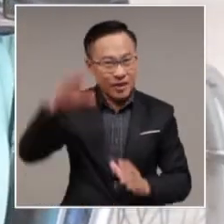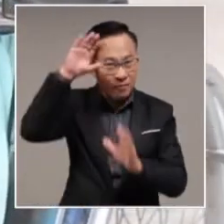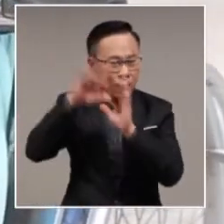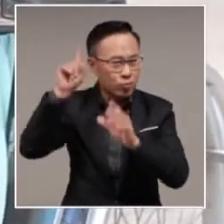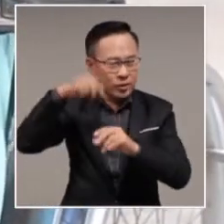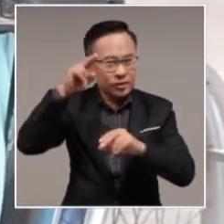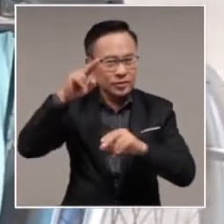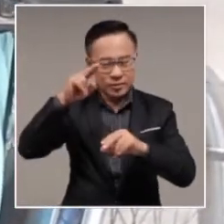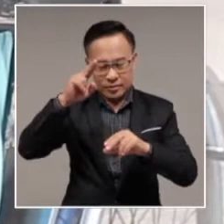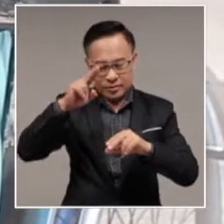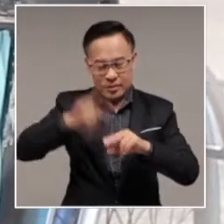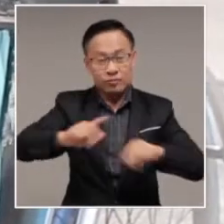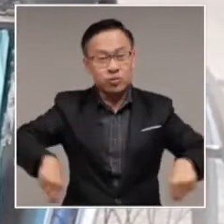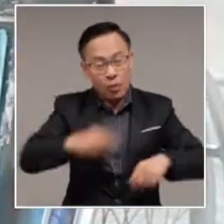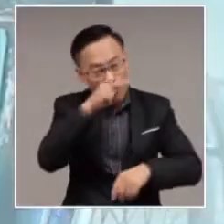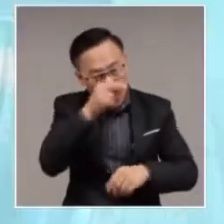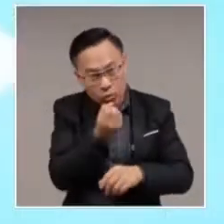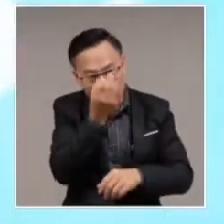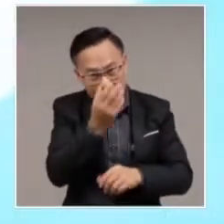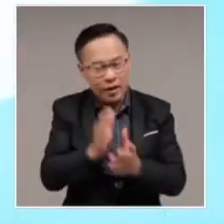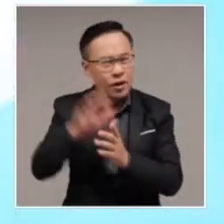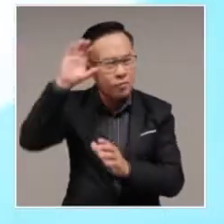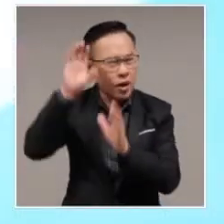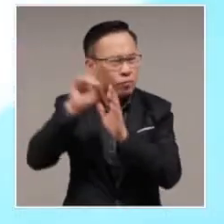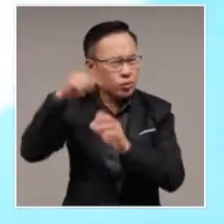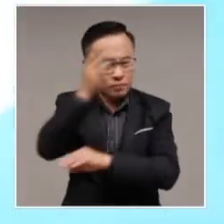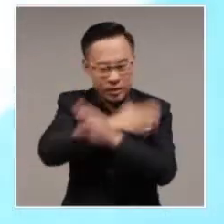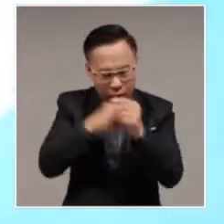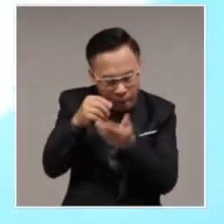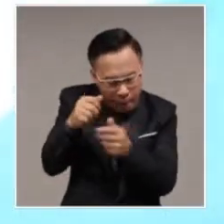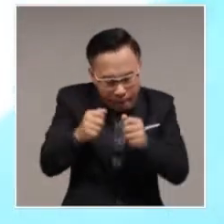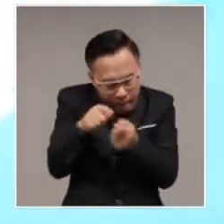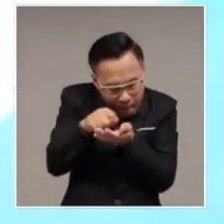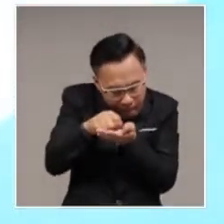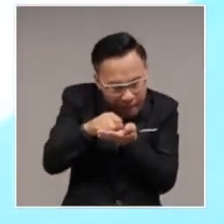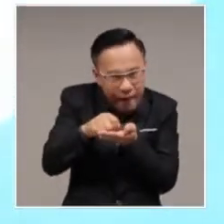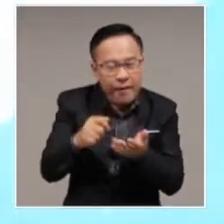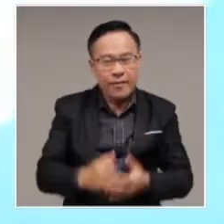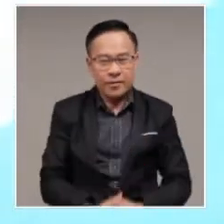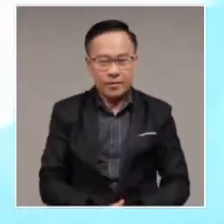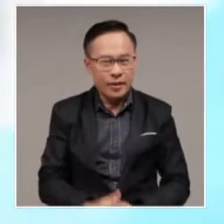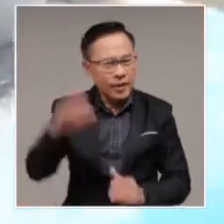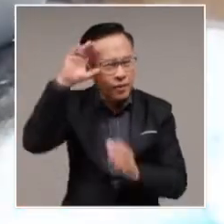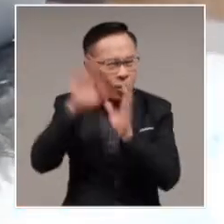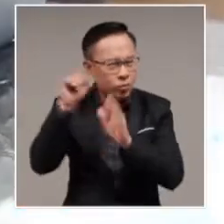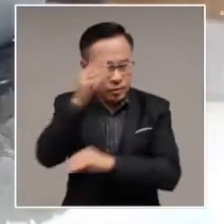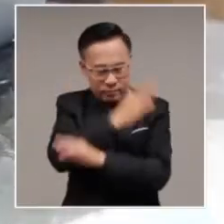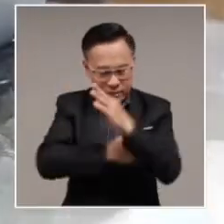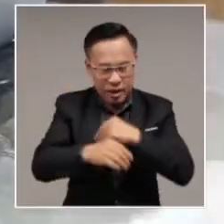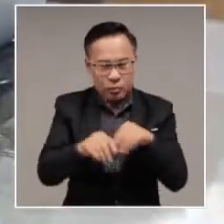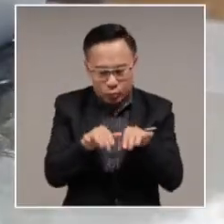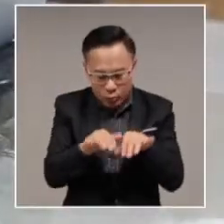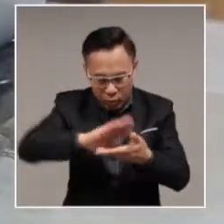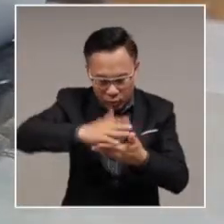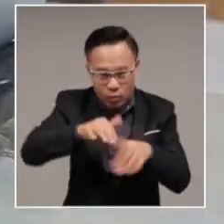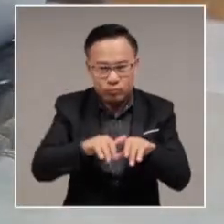ภาพพี่นุ้ยนั่งมองดอกชวนชมภาพพี่นุ้ยเขียนหนังสือด้วยแขนที่ขาดด้วนภาพพี่นุ้ยนั่งทำงานโดยใช้